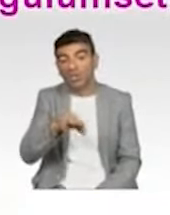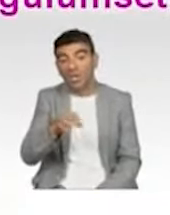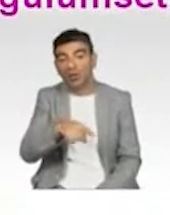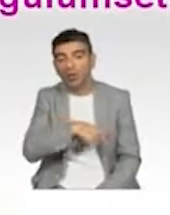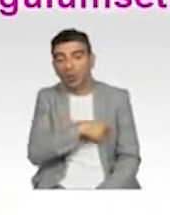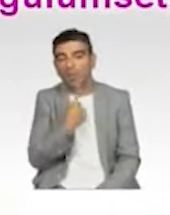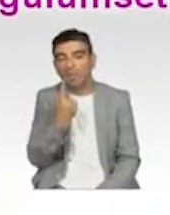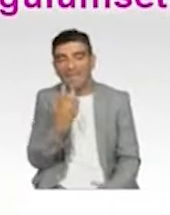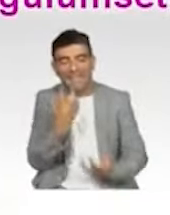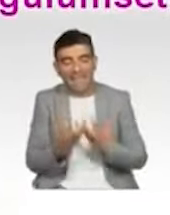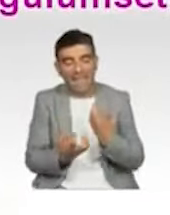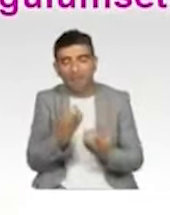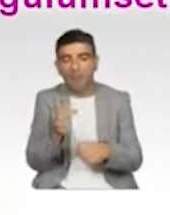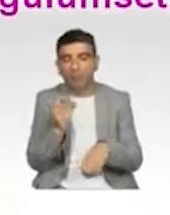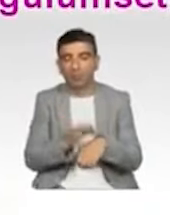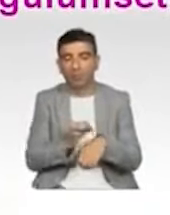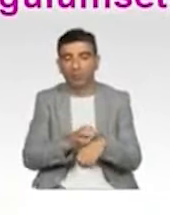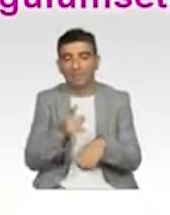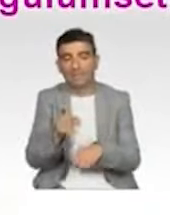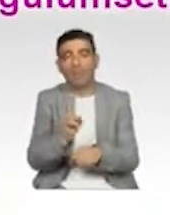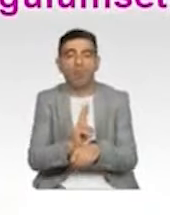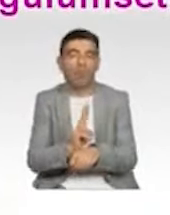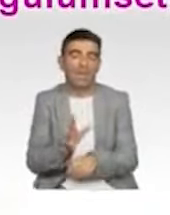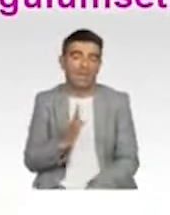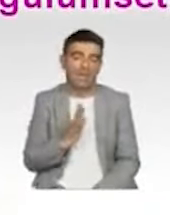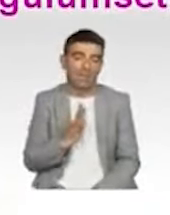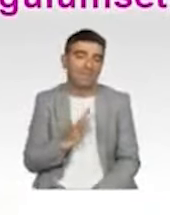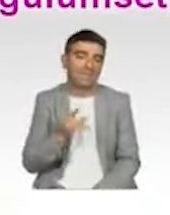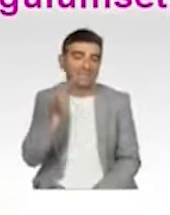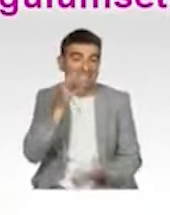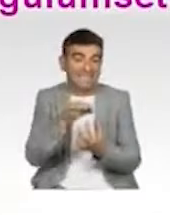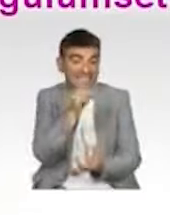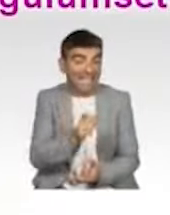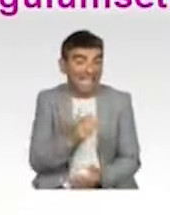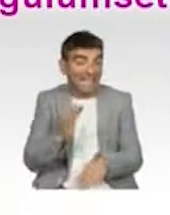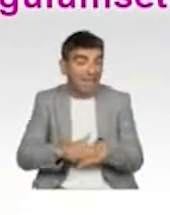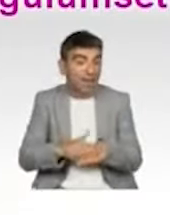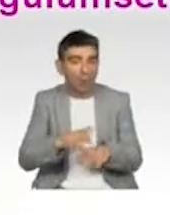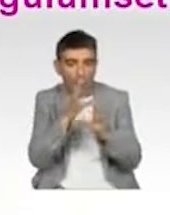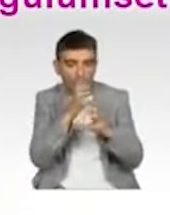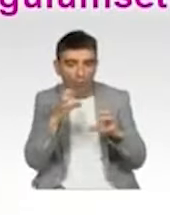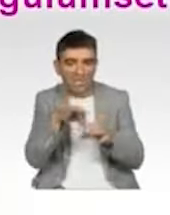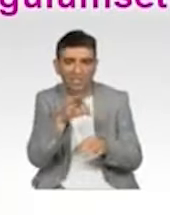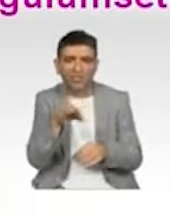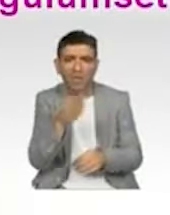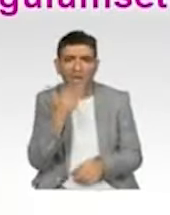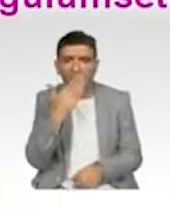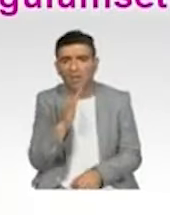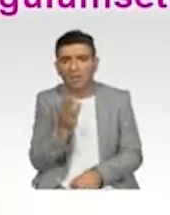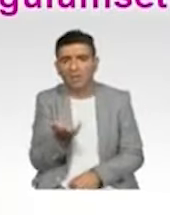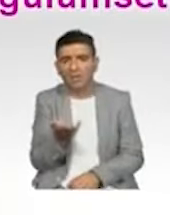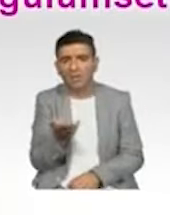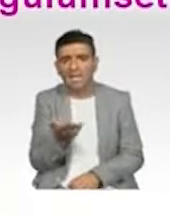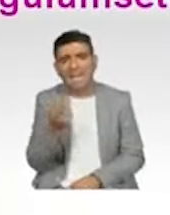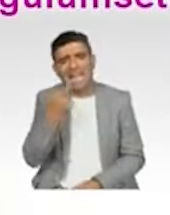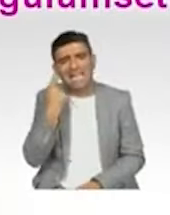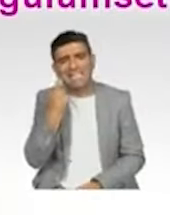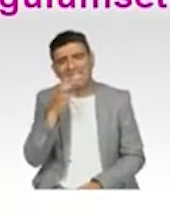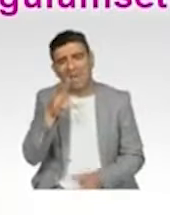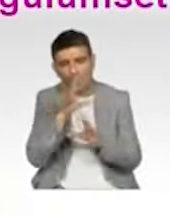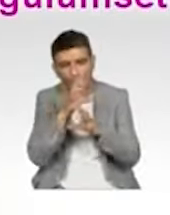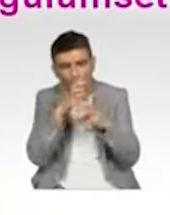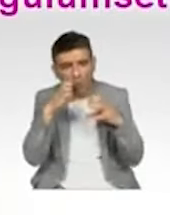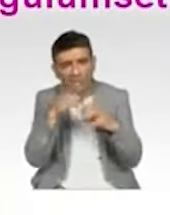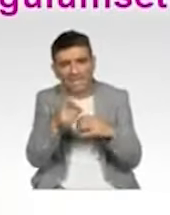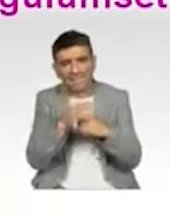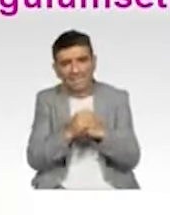bir demlenme süresi ve modeli vardır. İnsanlar ne yapıyor? Poşet çay diyorlar da aslında artık poşet kalmadı. Eskiden de poşet. Bunlar